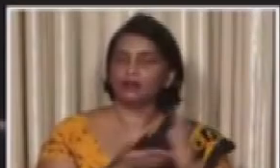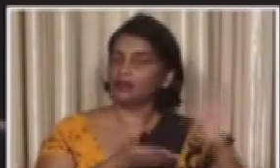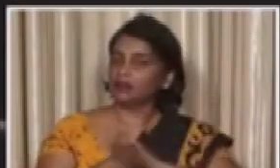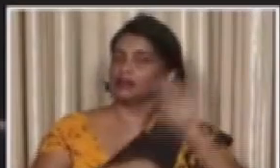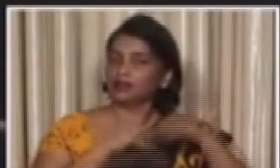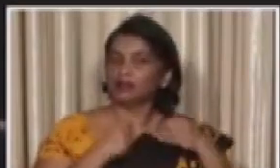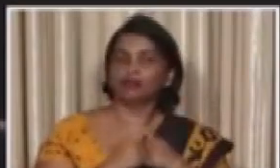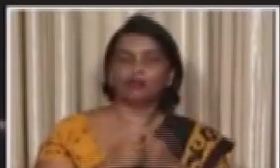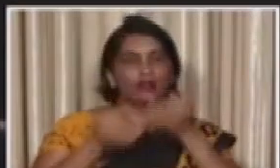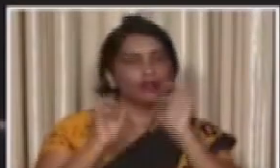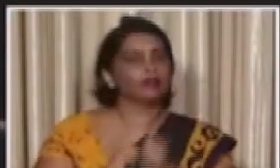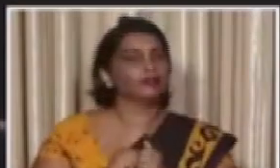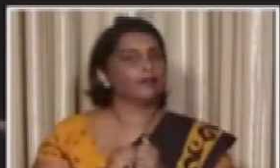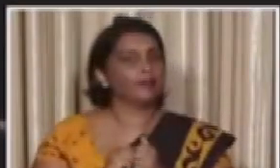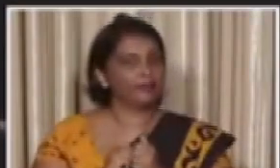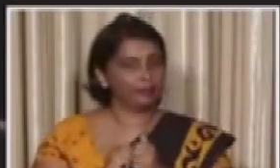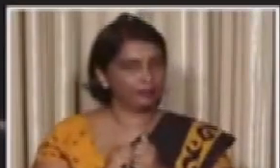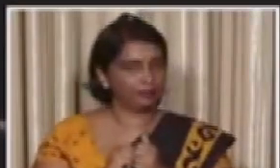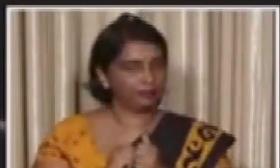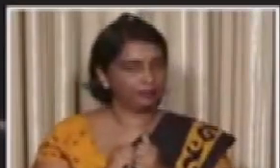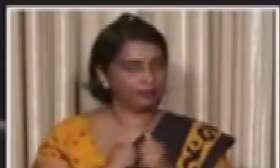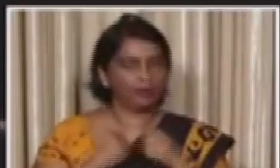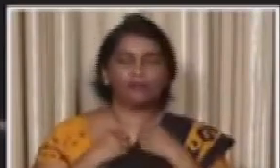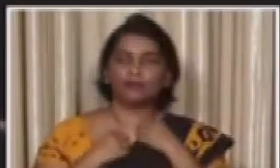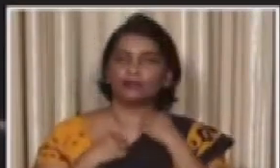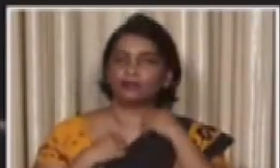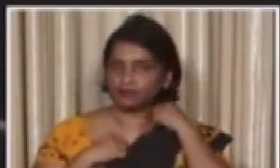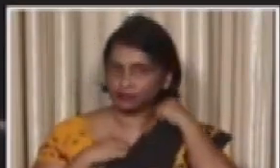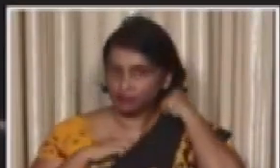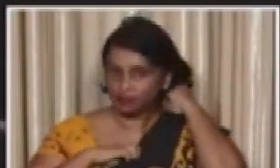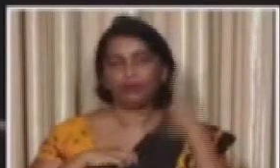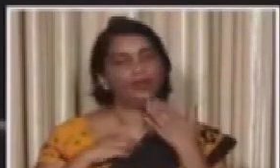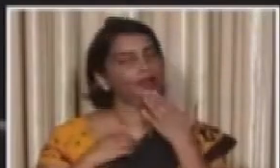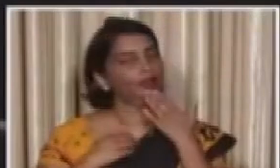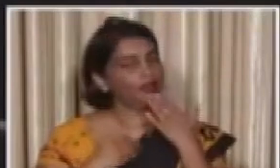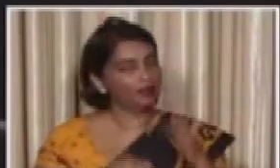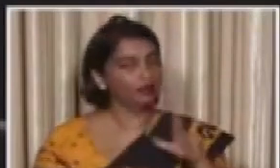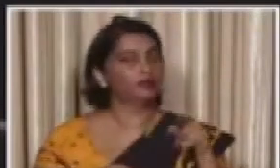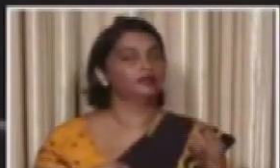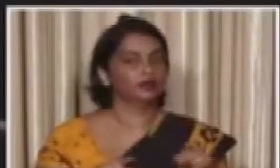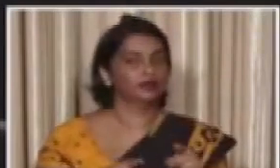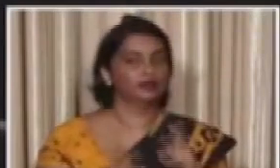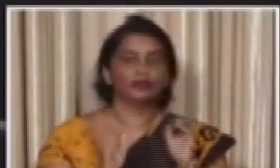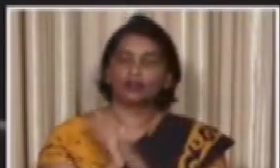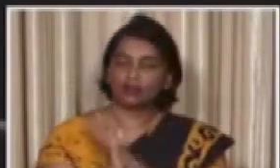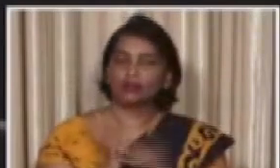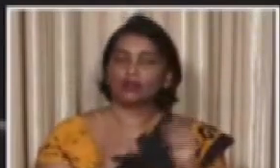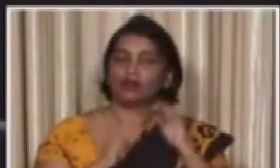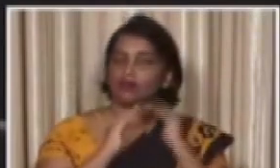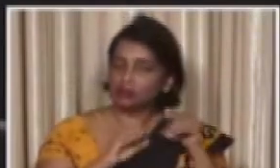දෙමින් අපේ නිවැරදි දිශාවට යැව්වා. ඒකටත් මං ස්තුතිවන්ත වෙනවා. කාරක සභා